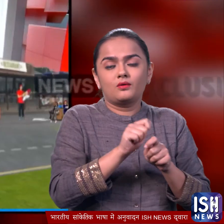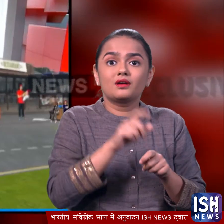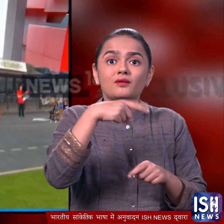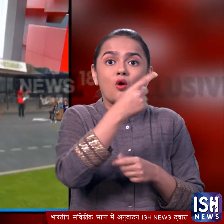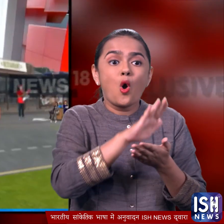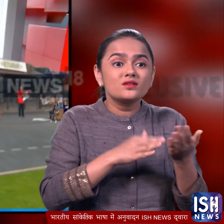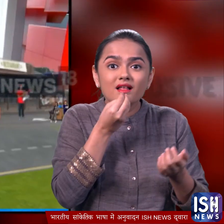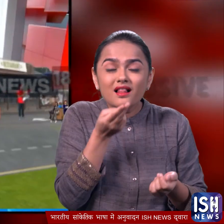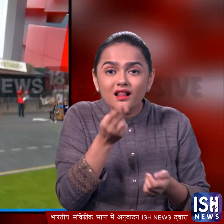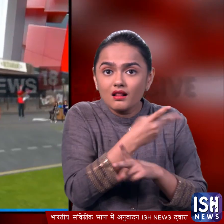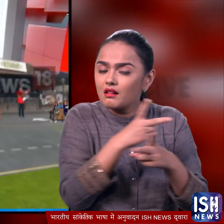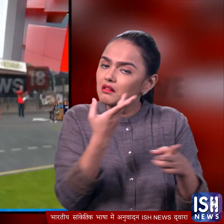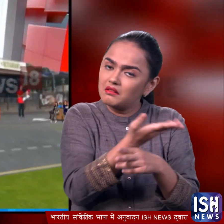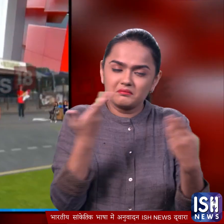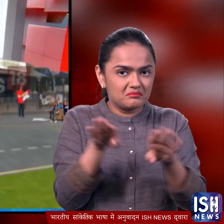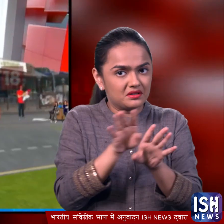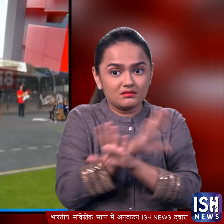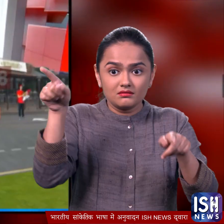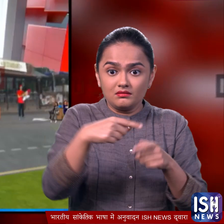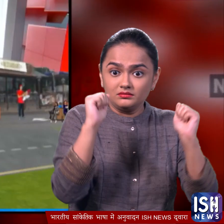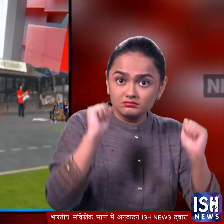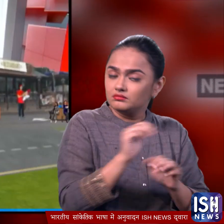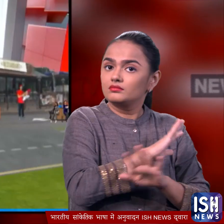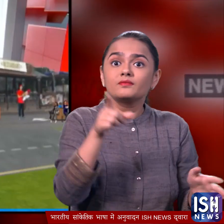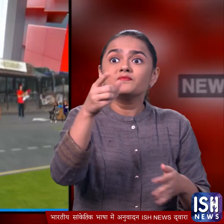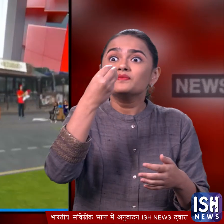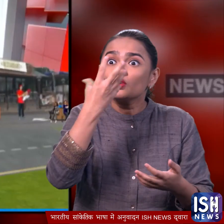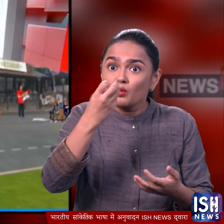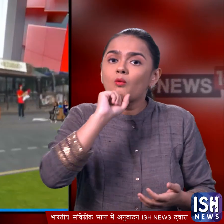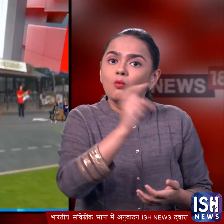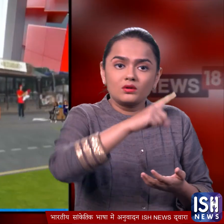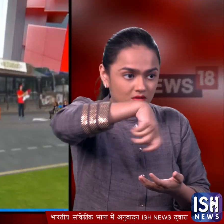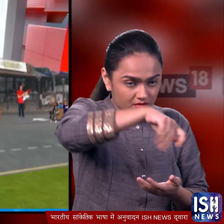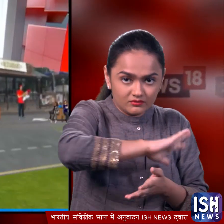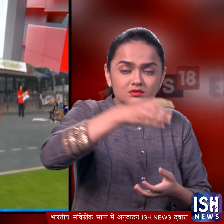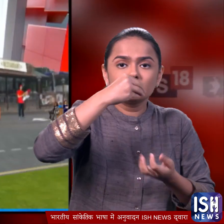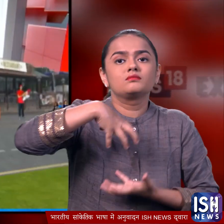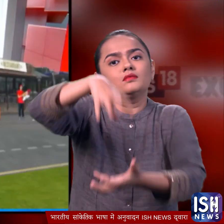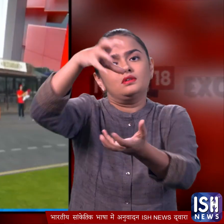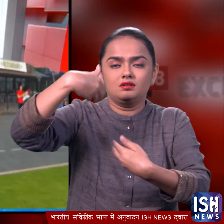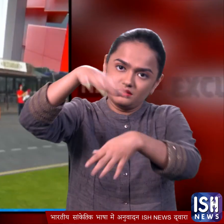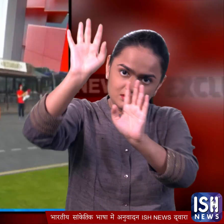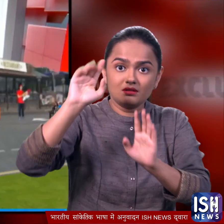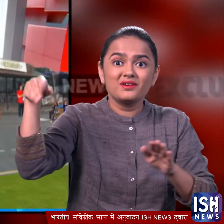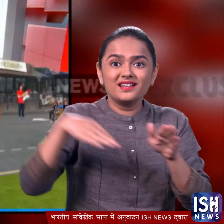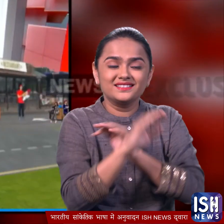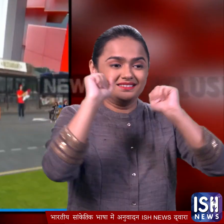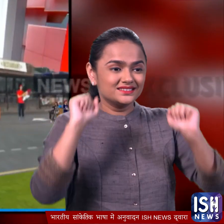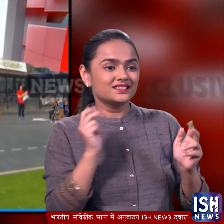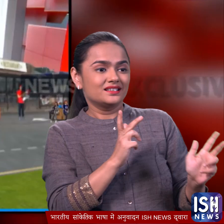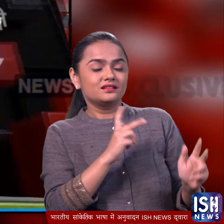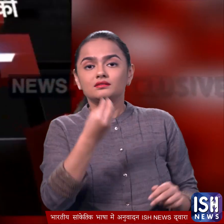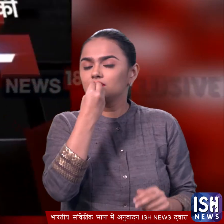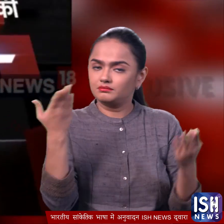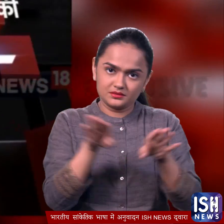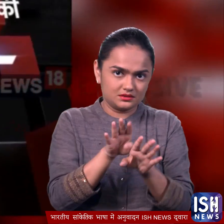दिए गए थे, यानी वहां बैठकर खाना खाने की इजाजत नहीं होगी। हालांकि वहां से खाने पीने की चीजों की होम डिलीवरी या खाना पैक कराकर ले जाने